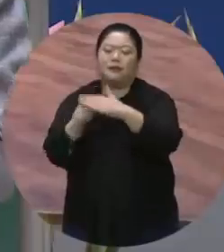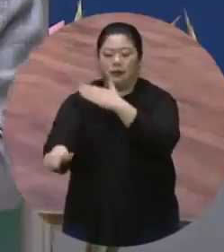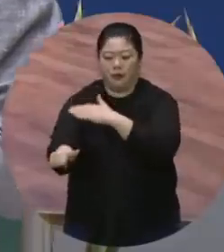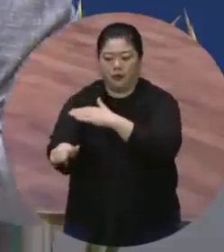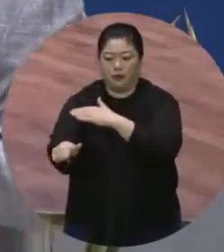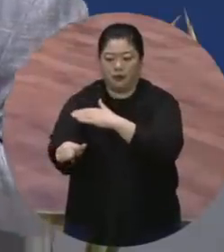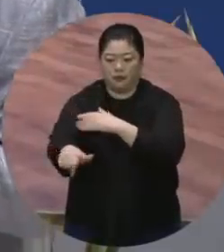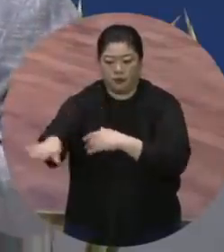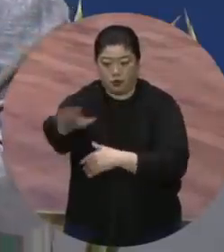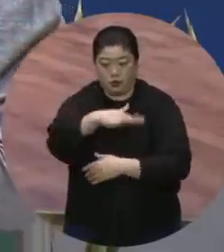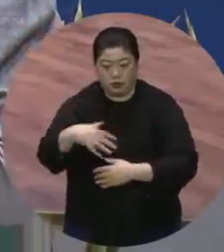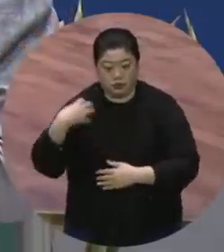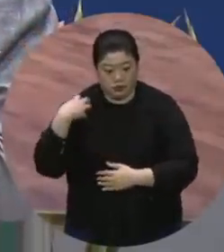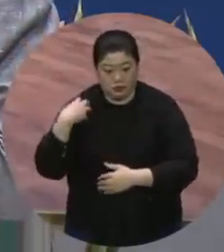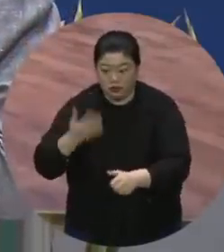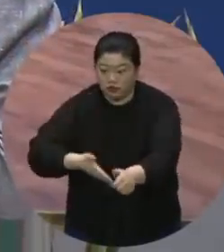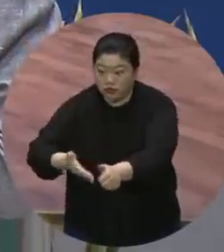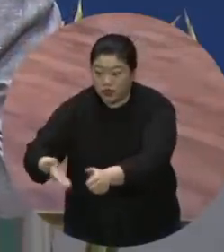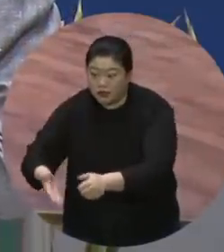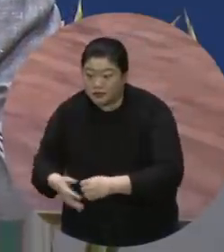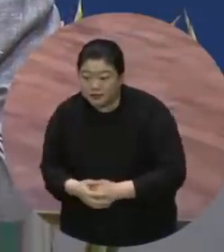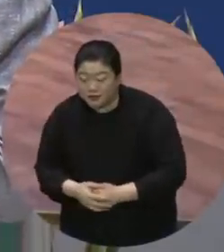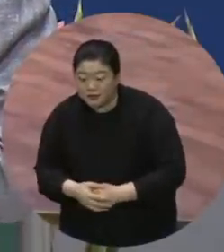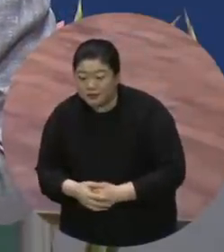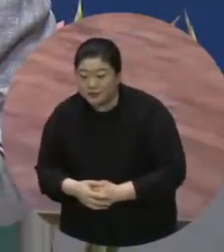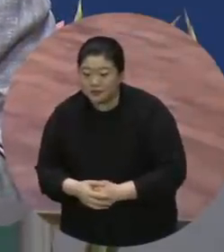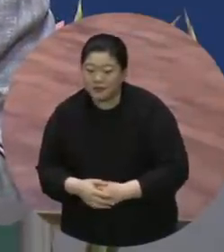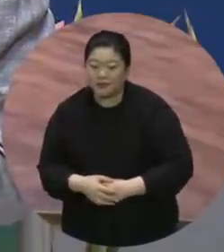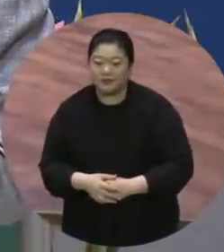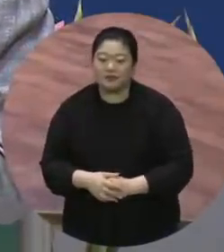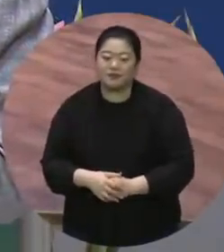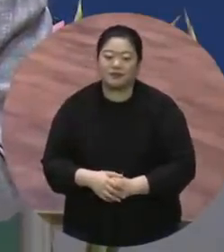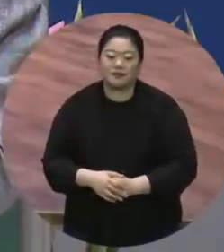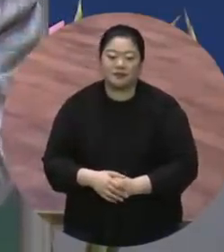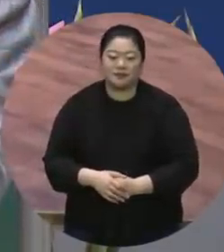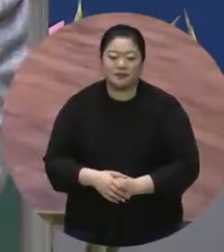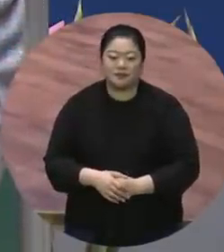주일날 이제 작정이 나가겠는데 하나님 앞에 중심을 다했어.